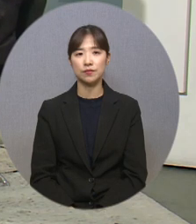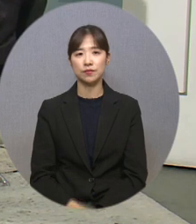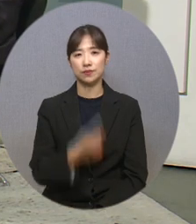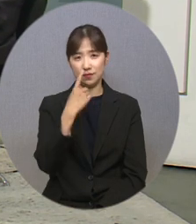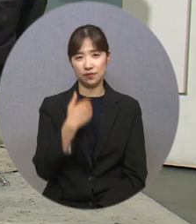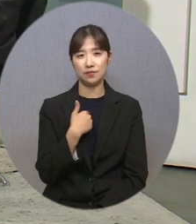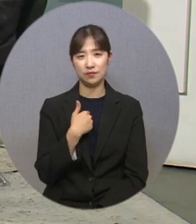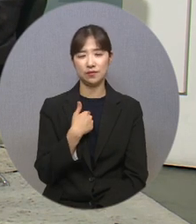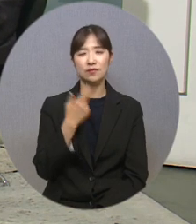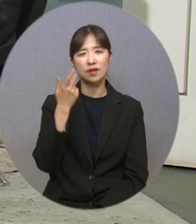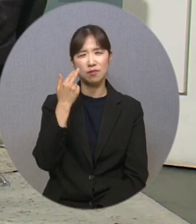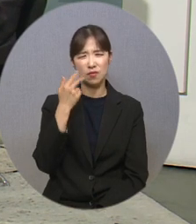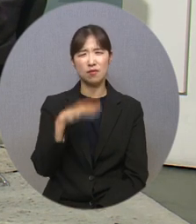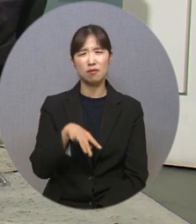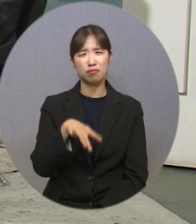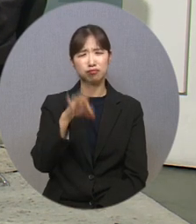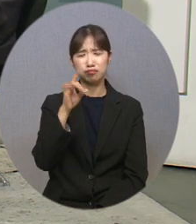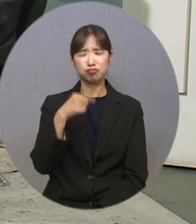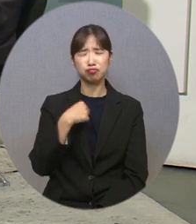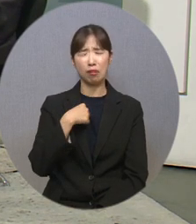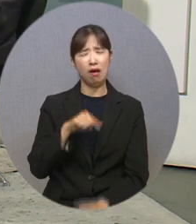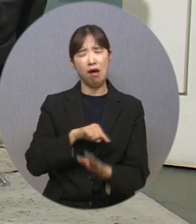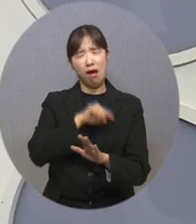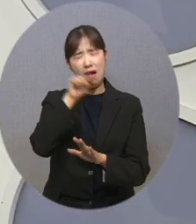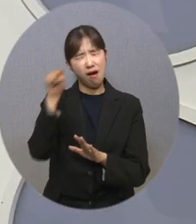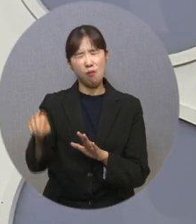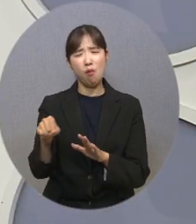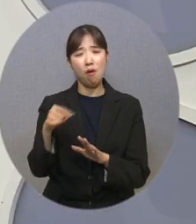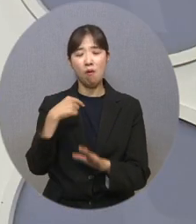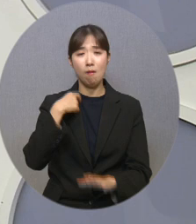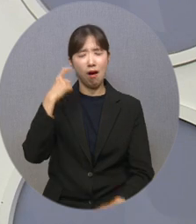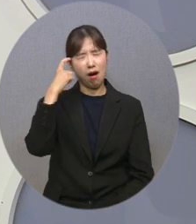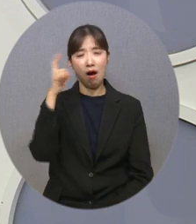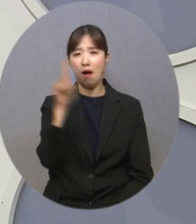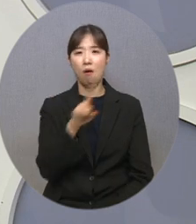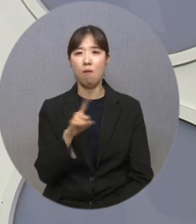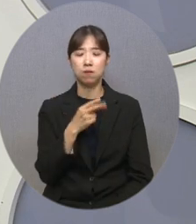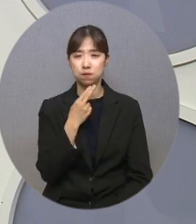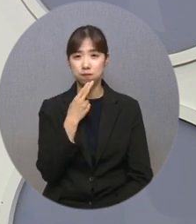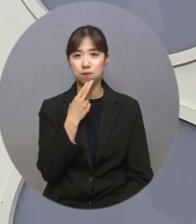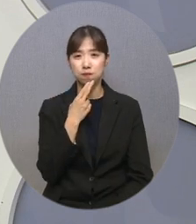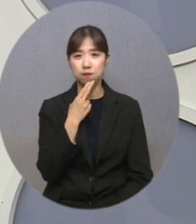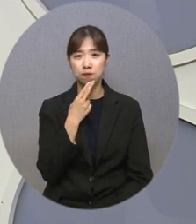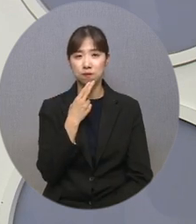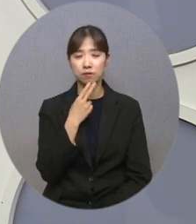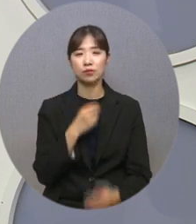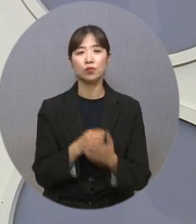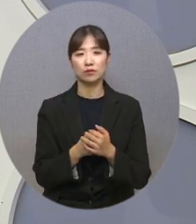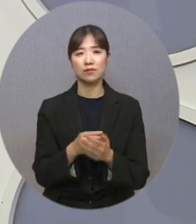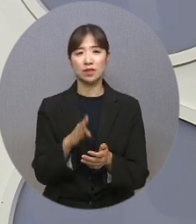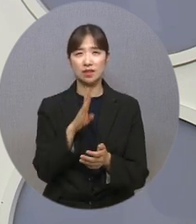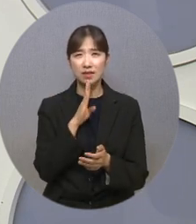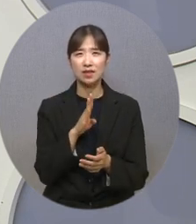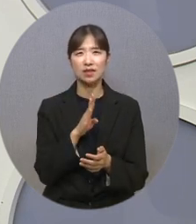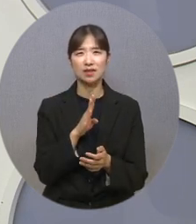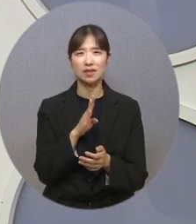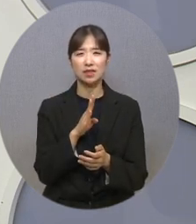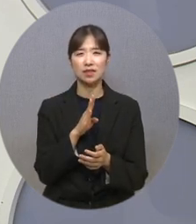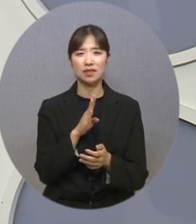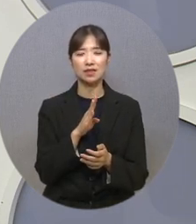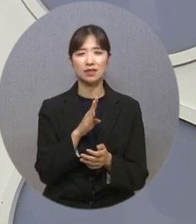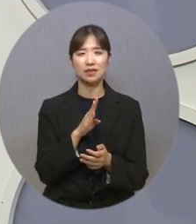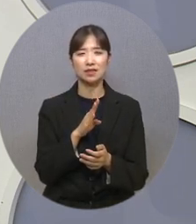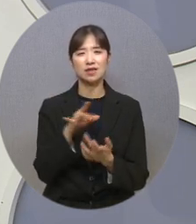저는 미군 애시당초에 한 발도 한 발짝도 뭐 생각이 없었어요. 아, 원래가. 네, 그런데 사실은 뭐